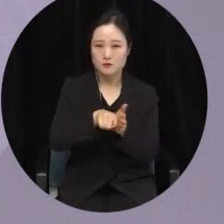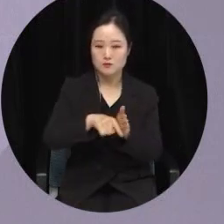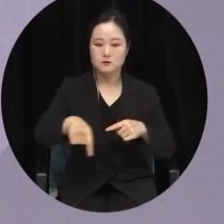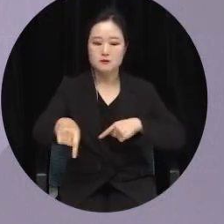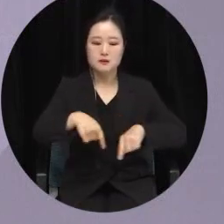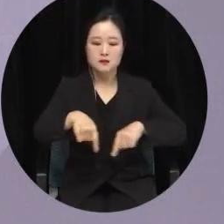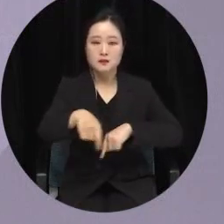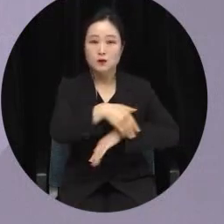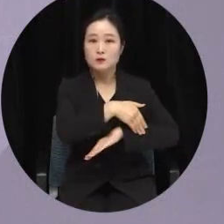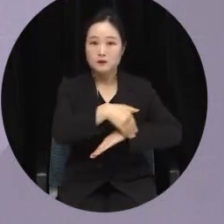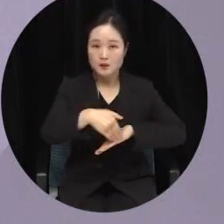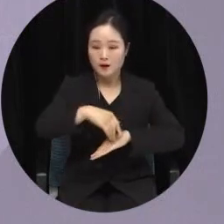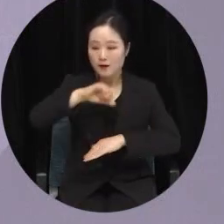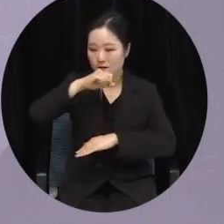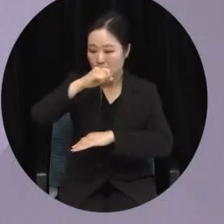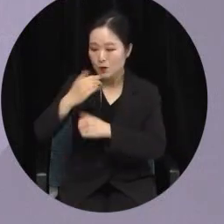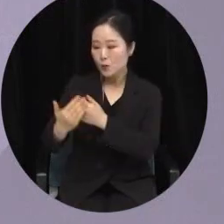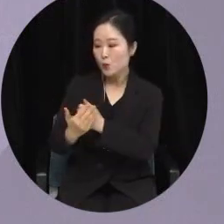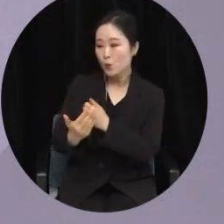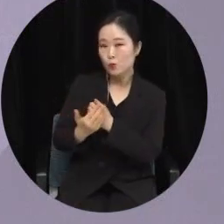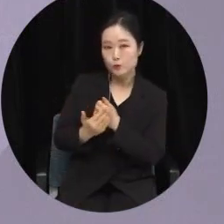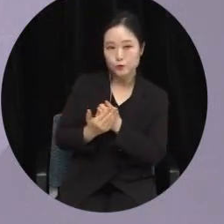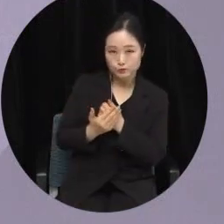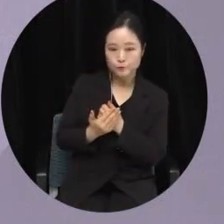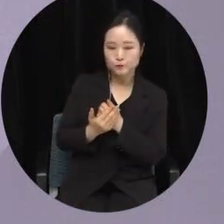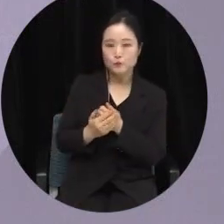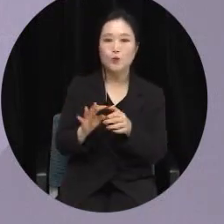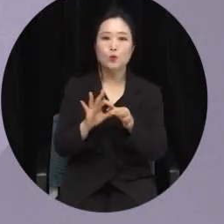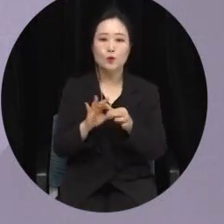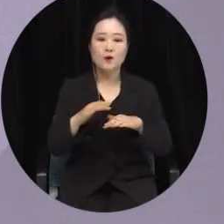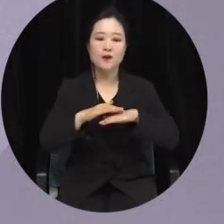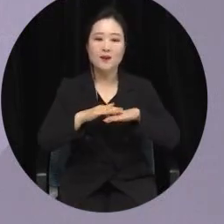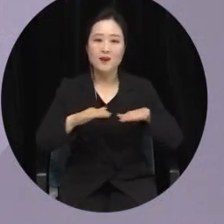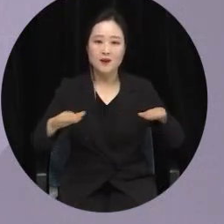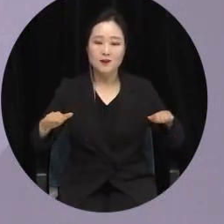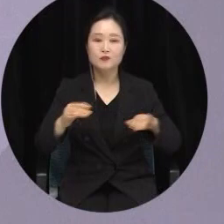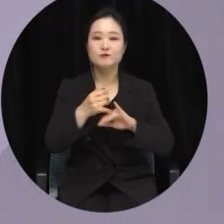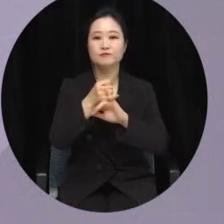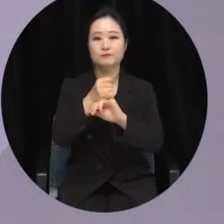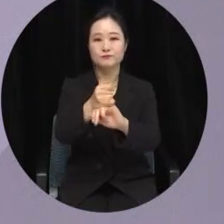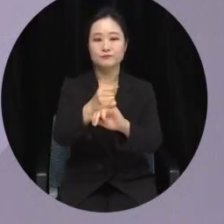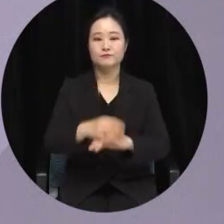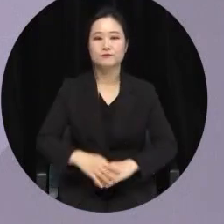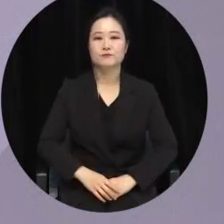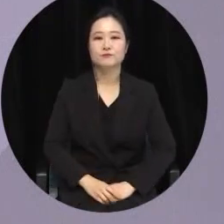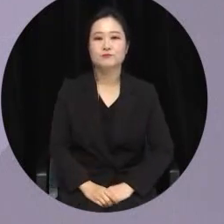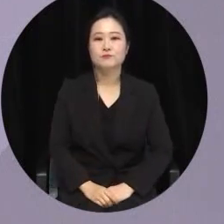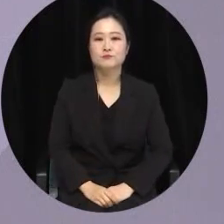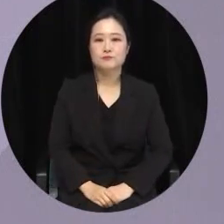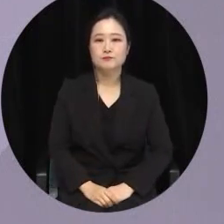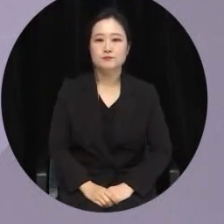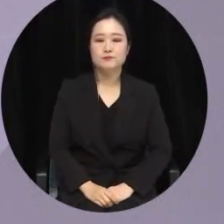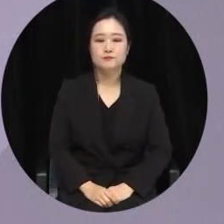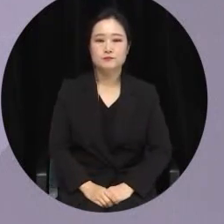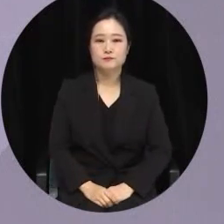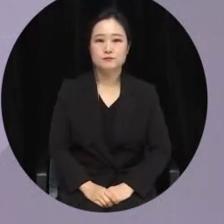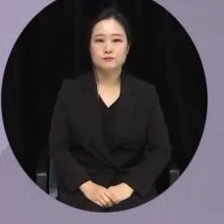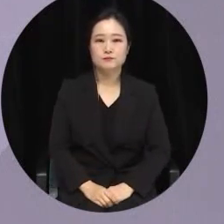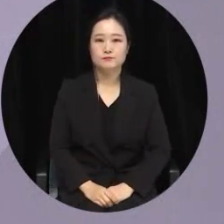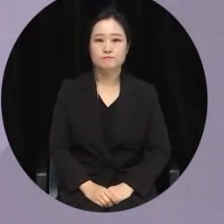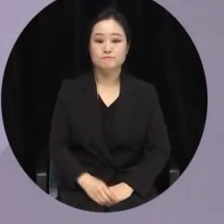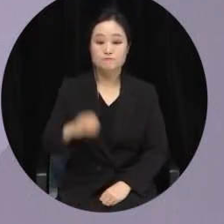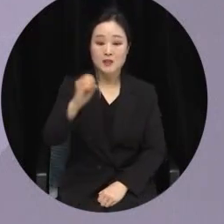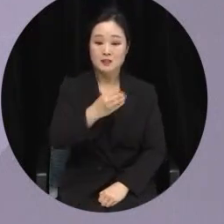국고 지원들을 더욱더 강화하는 걸 통해서 해결해 나가겠다는 말씀을 드리겠습니다. 또 하나는 우리